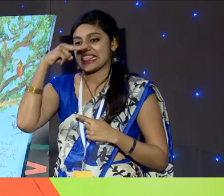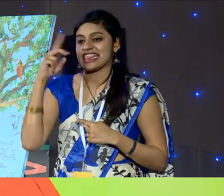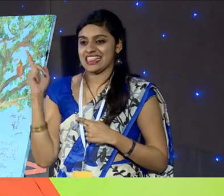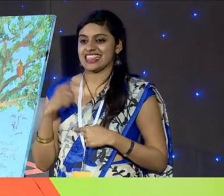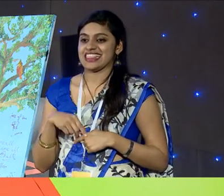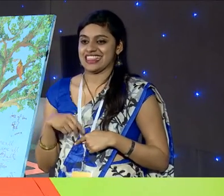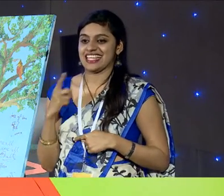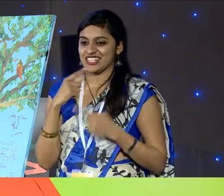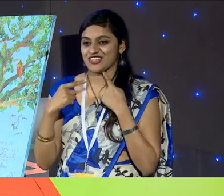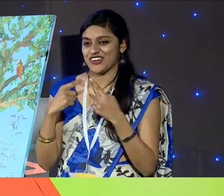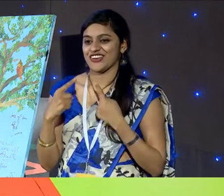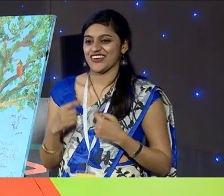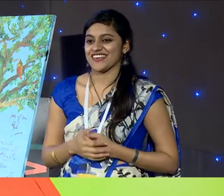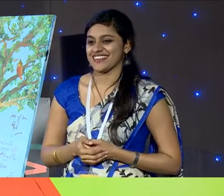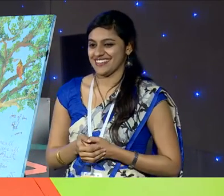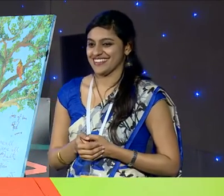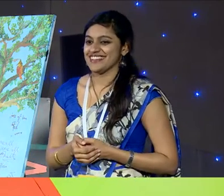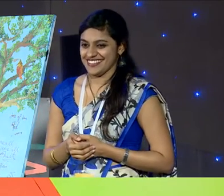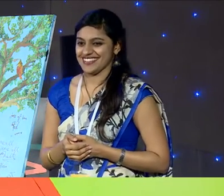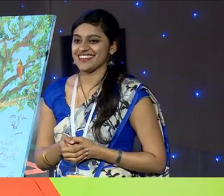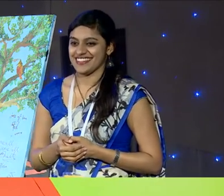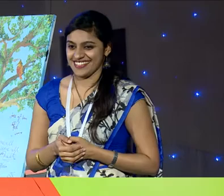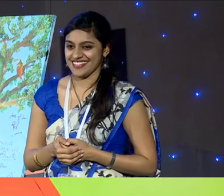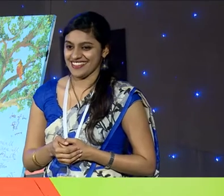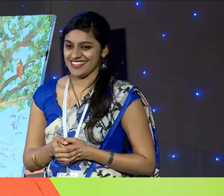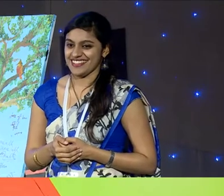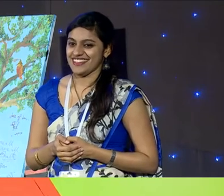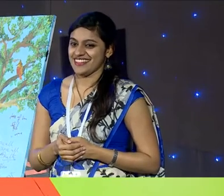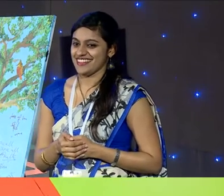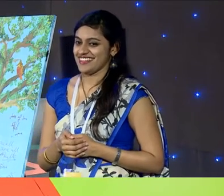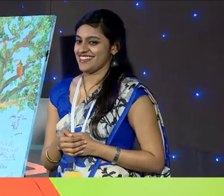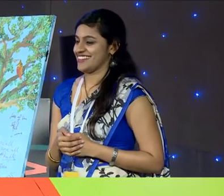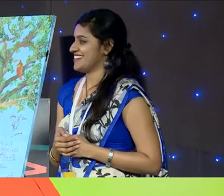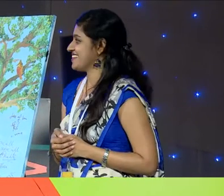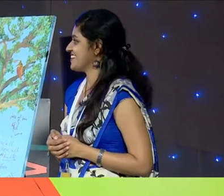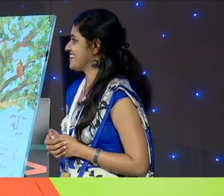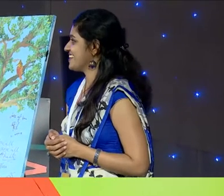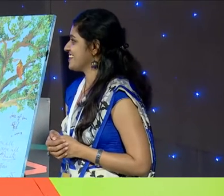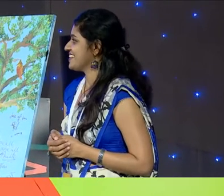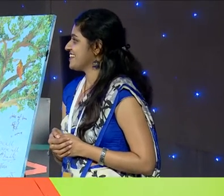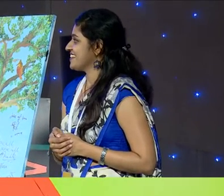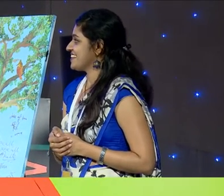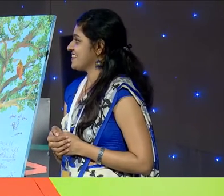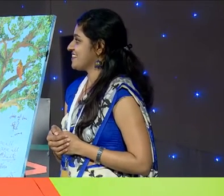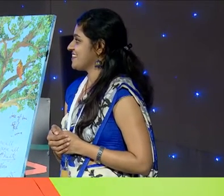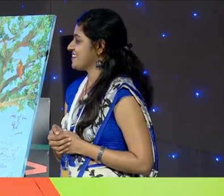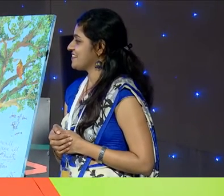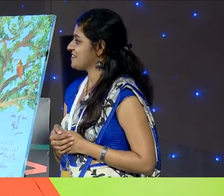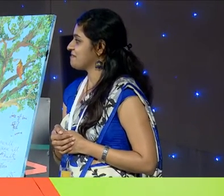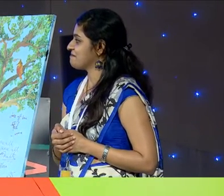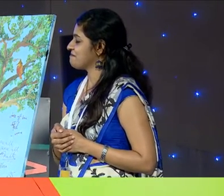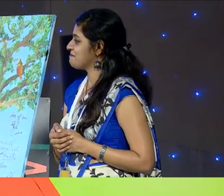है, ये शब्द ही गलत है। आज हम शरीर से अंध अपंग हो गए, पूरा IIS खड़ा है हमारे